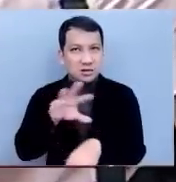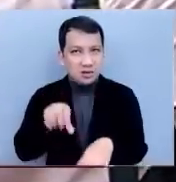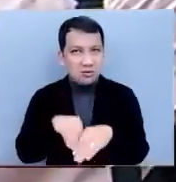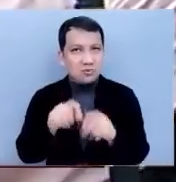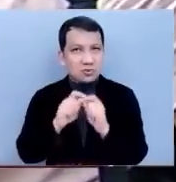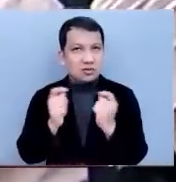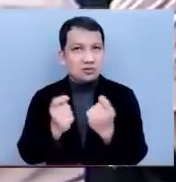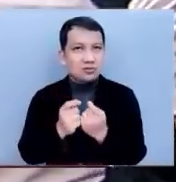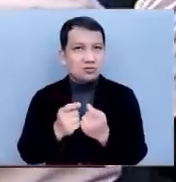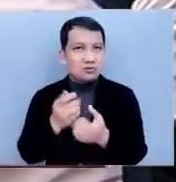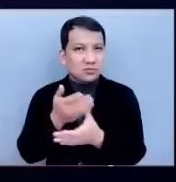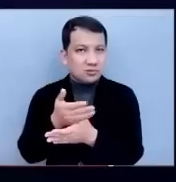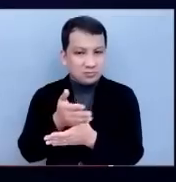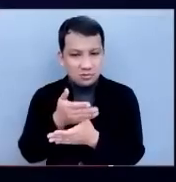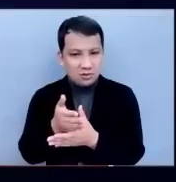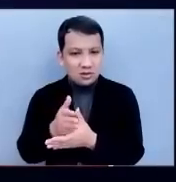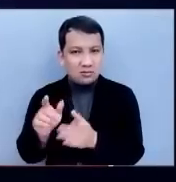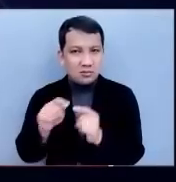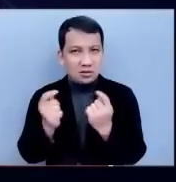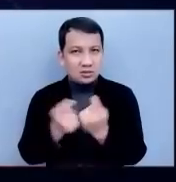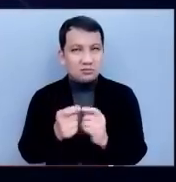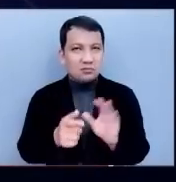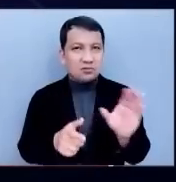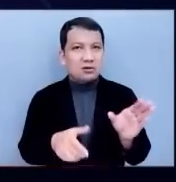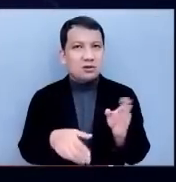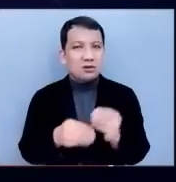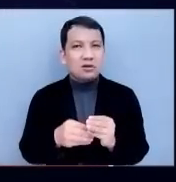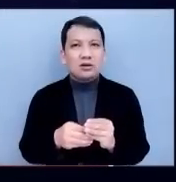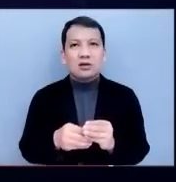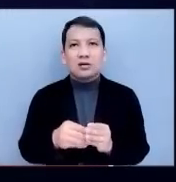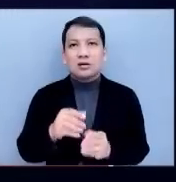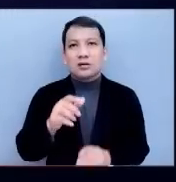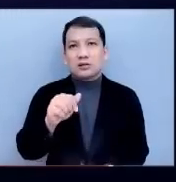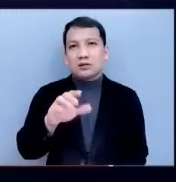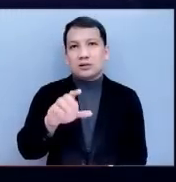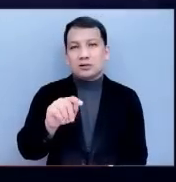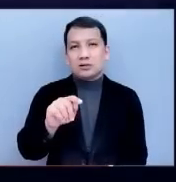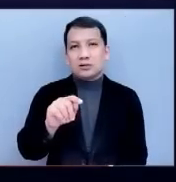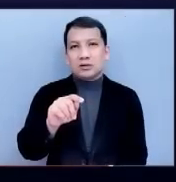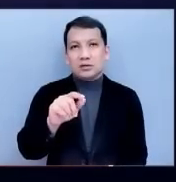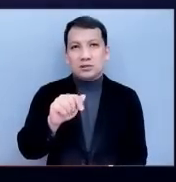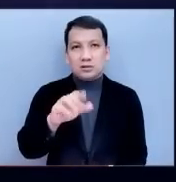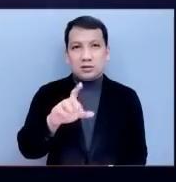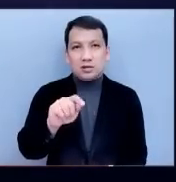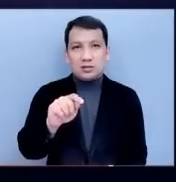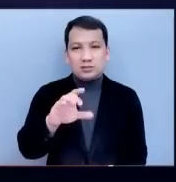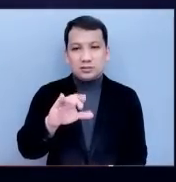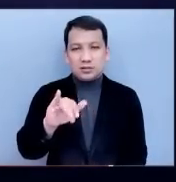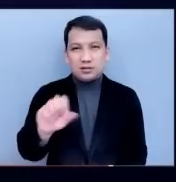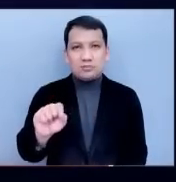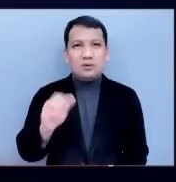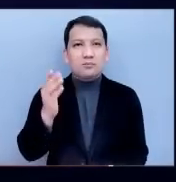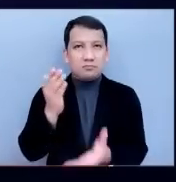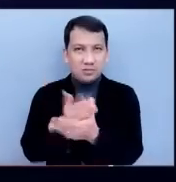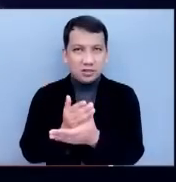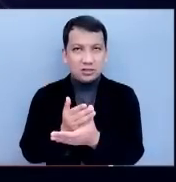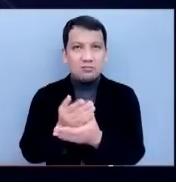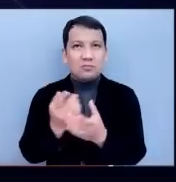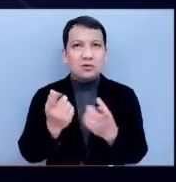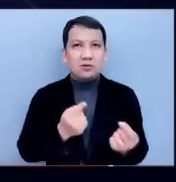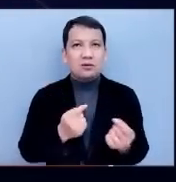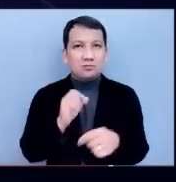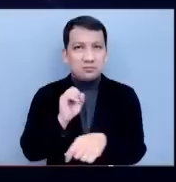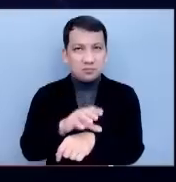gap then between the teams. Kaya naman ang AXIS party list, isinusulong na mahinto na ang ganitong pagmamarites